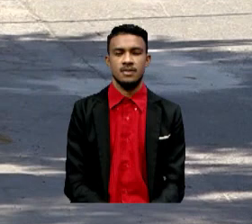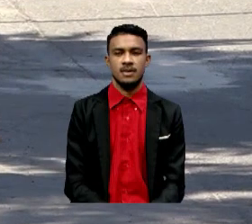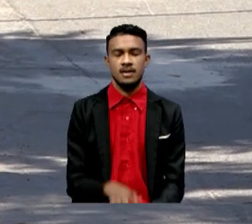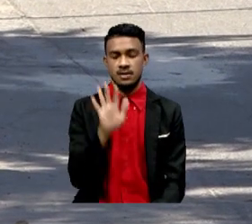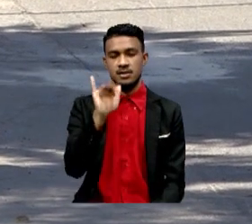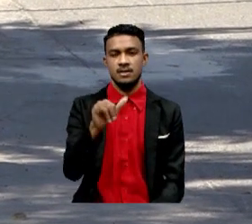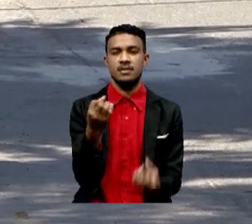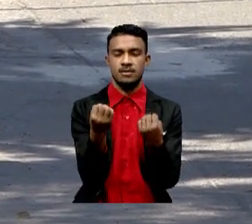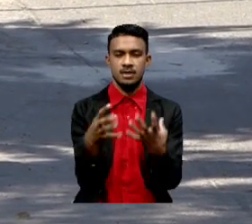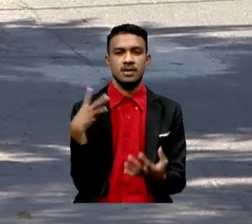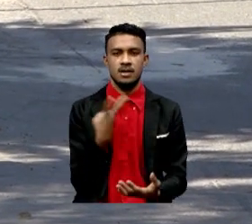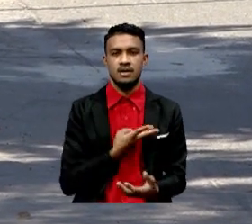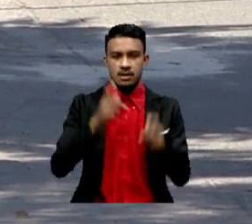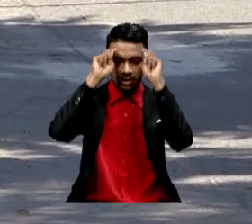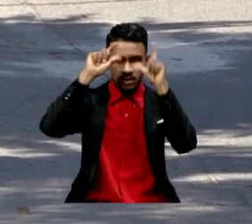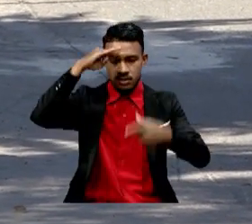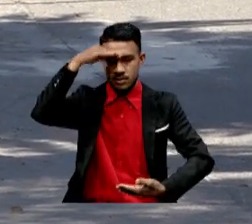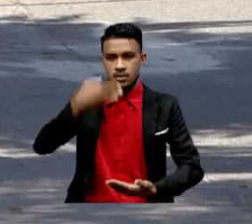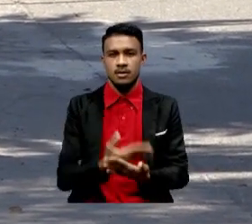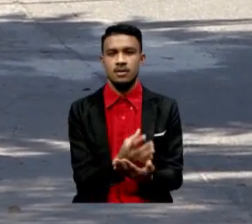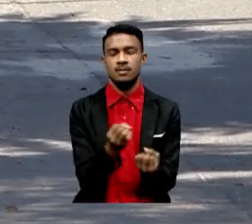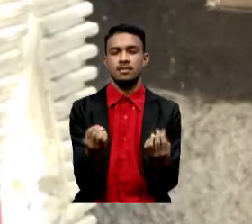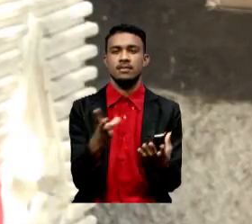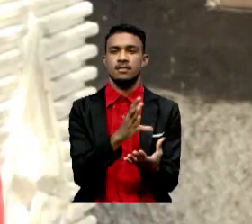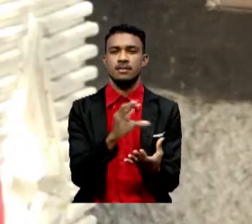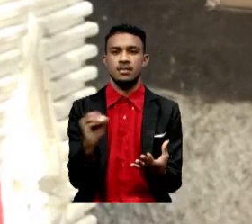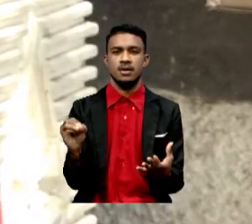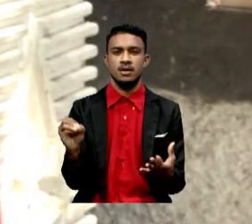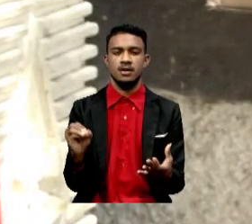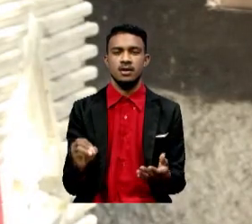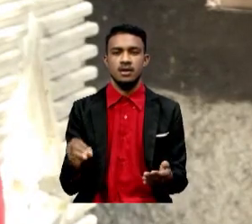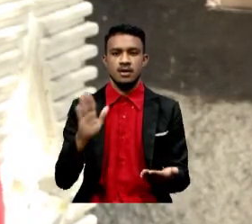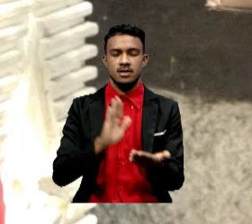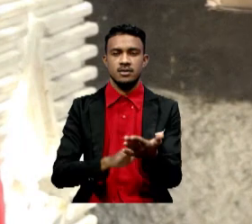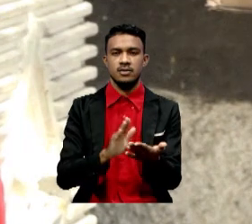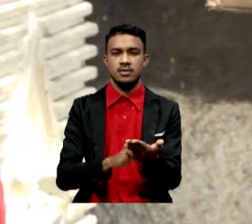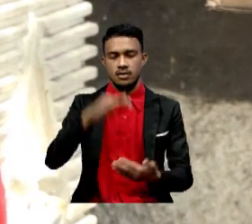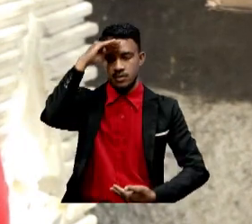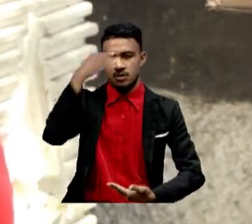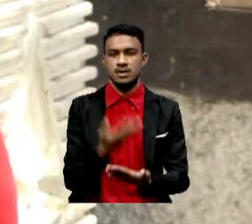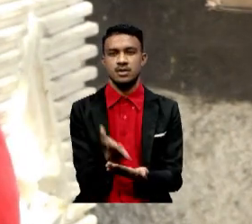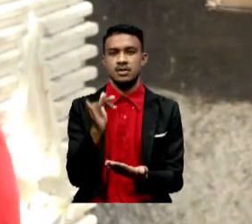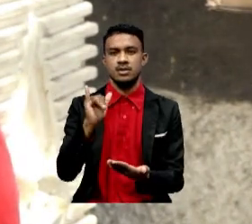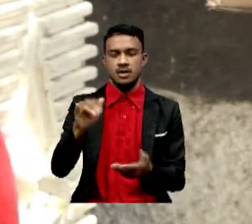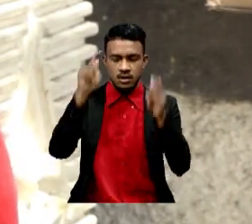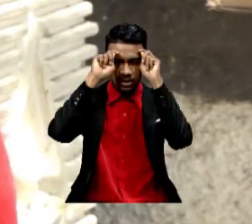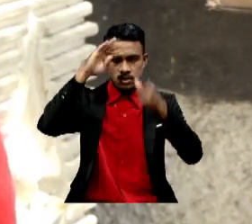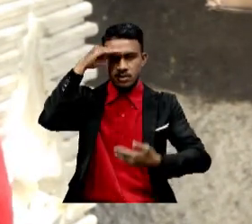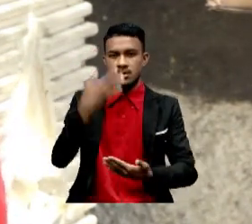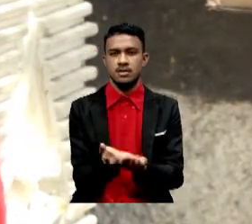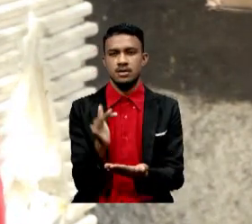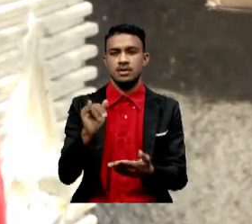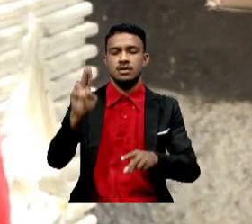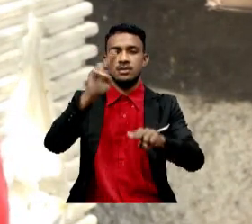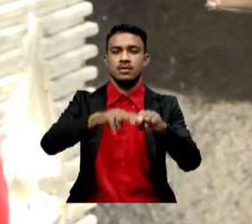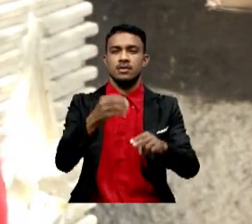Barak ita timoruan ma pior liu. Timoruan sira mai asa sekolahan sira ke timoruan sira ne mai asa mai turhan